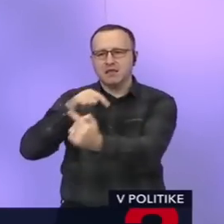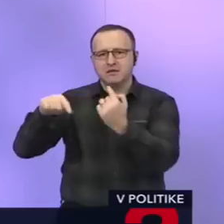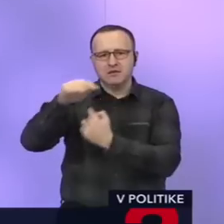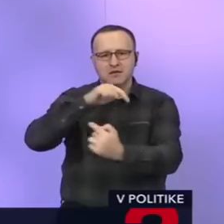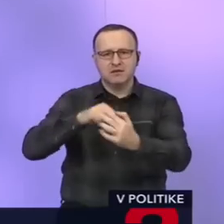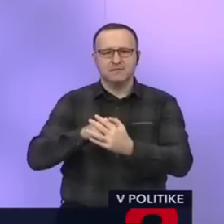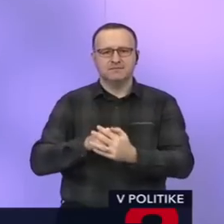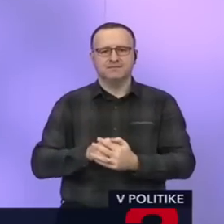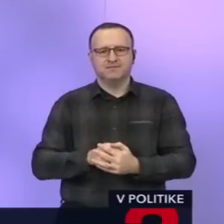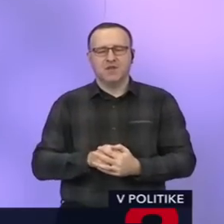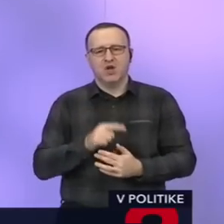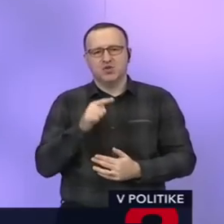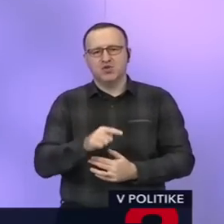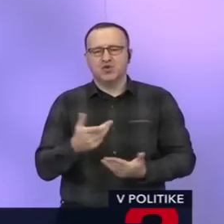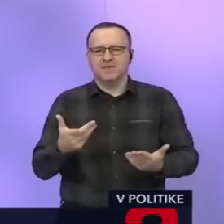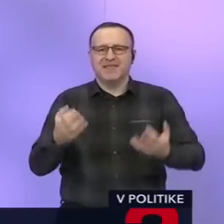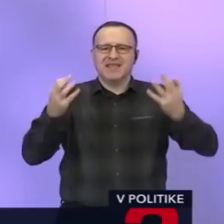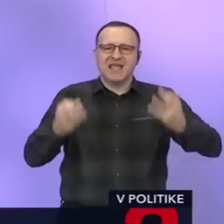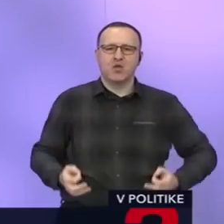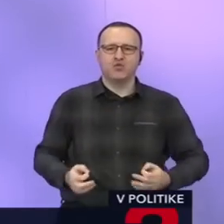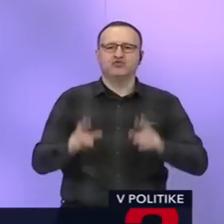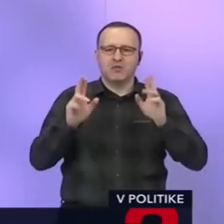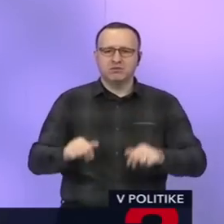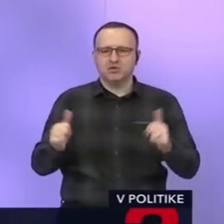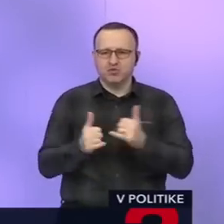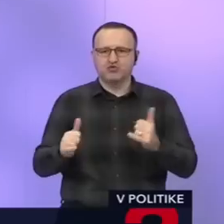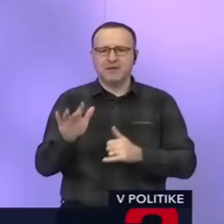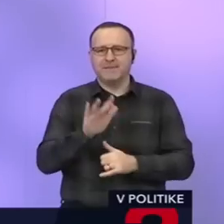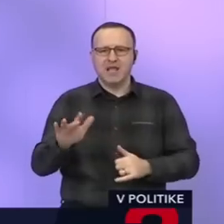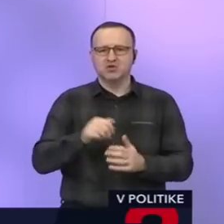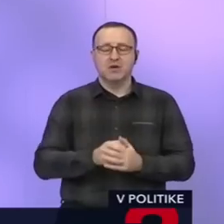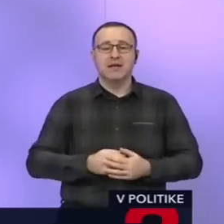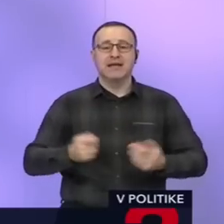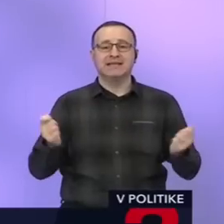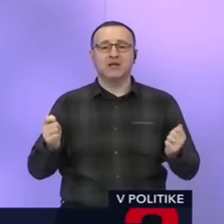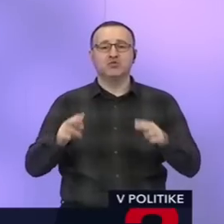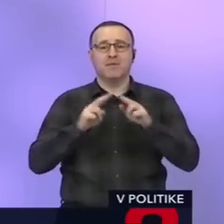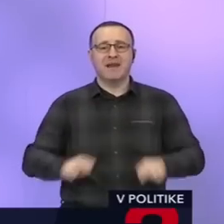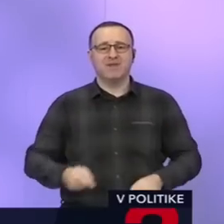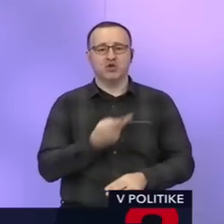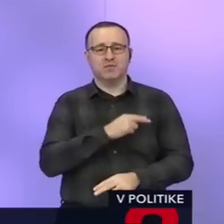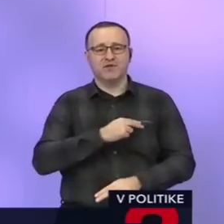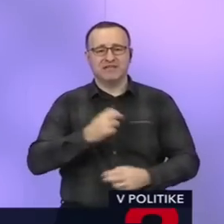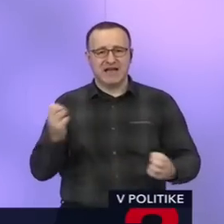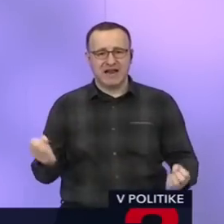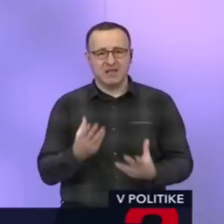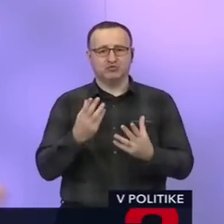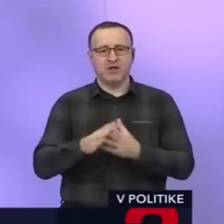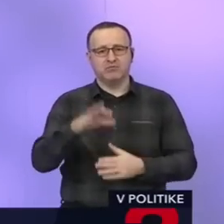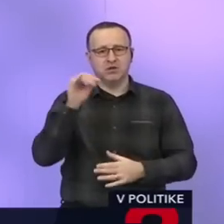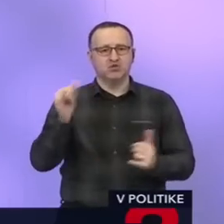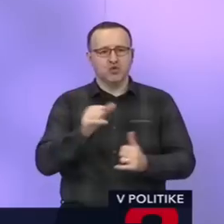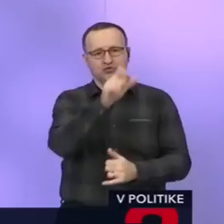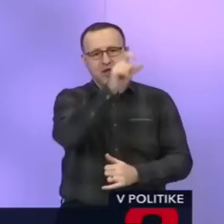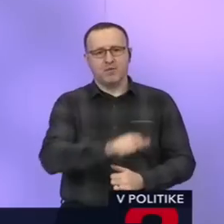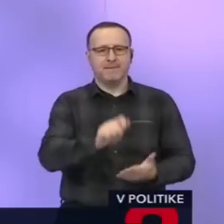to relatívne jednoduchšie v tom fyzickom priestore. Tá trestnoprávna zodpovednosť sa lepšie vynucuje v tom fyzickom priestore